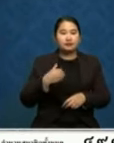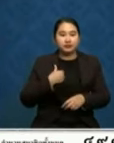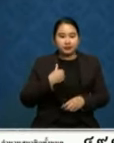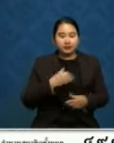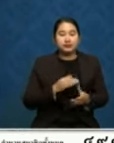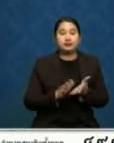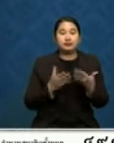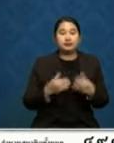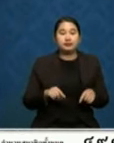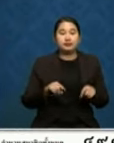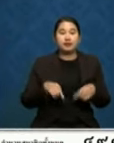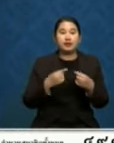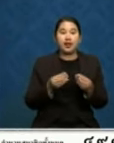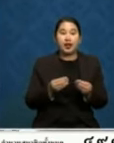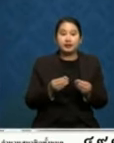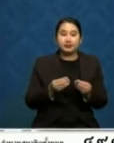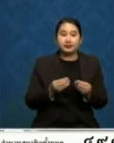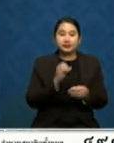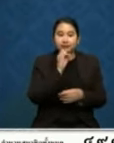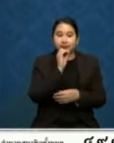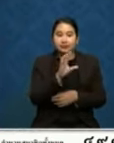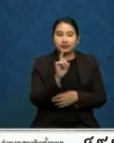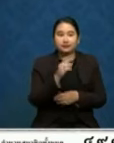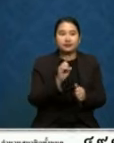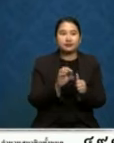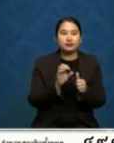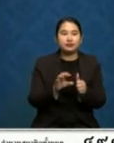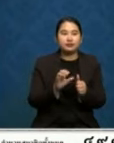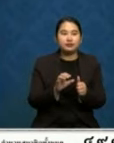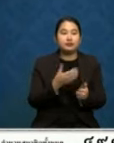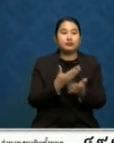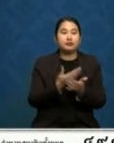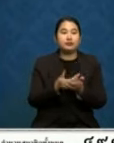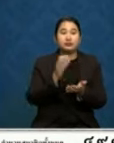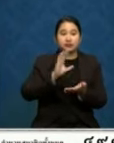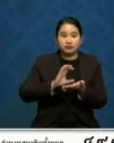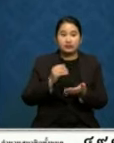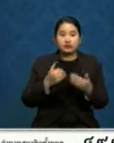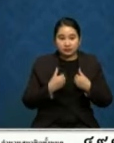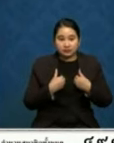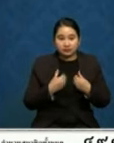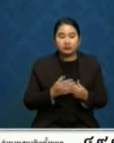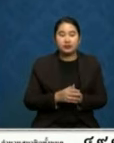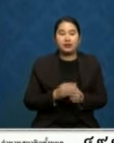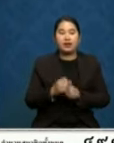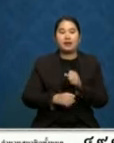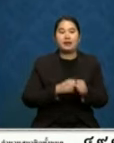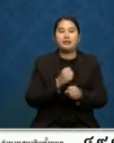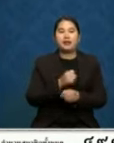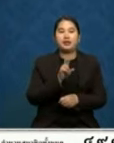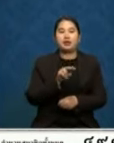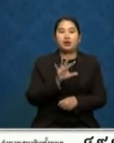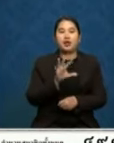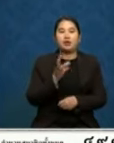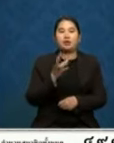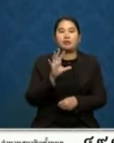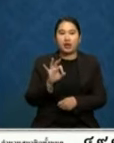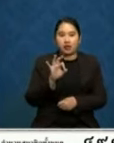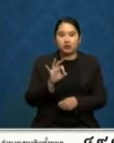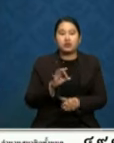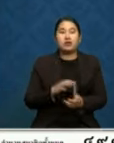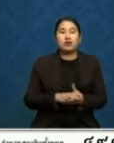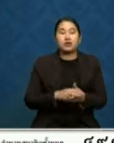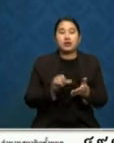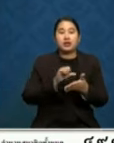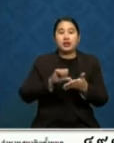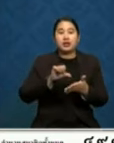ได้ให้คำมั่นและได้ให้คำแนะนำกับสำนักงบประมาณบ้างไหมว่าในปี69จะแก้เรื่